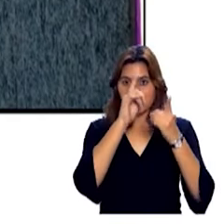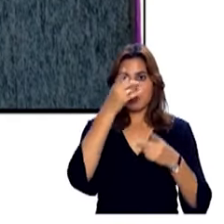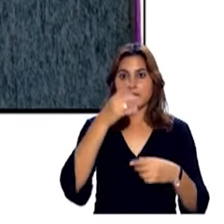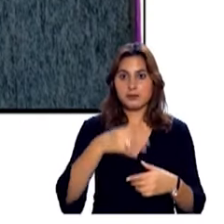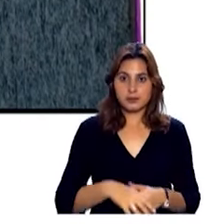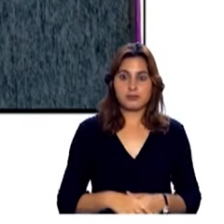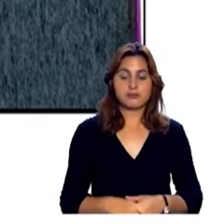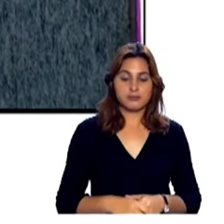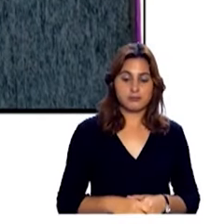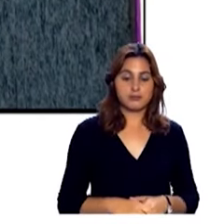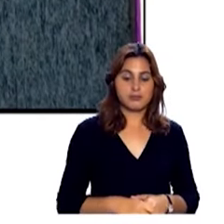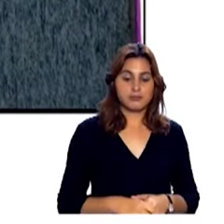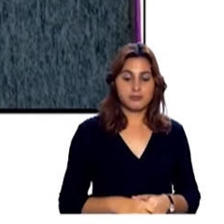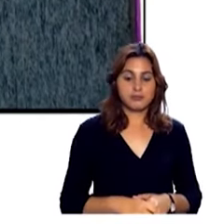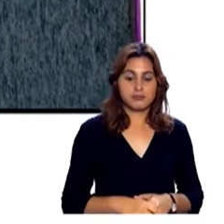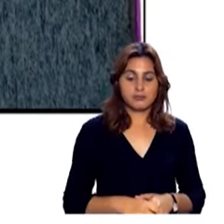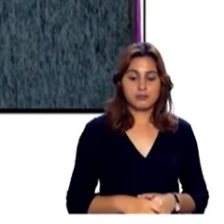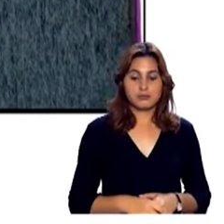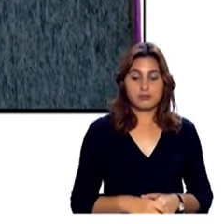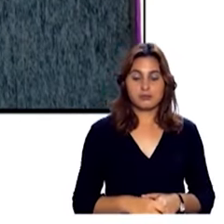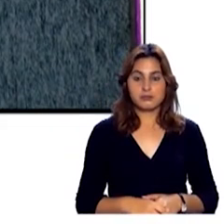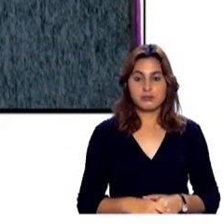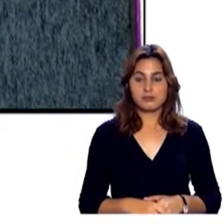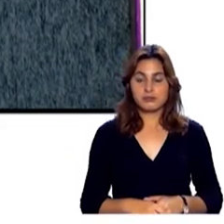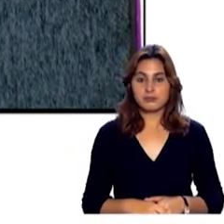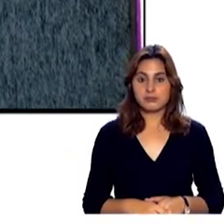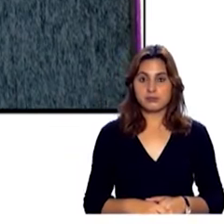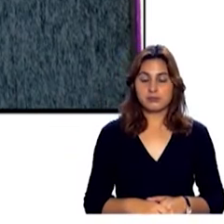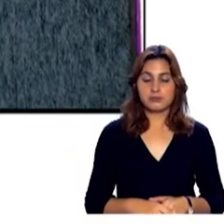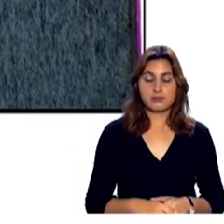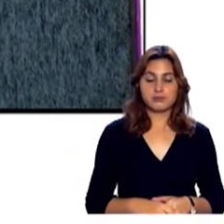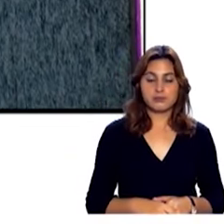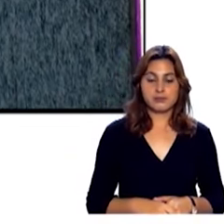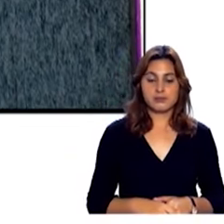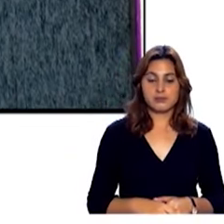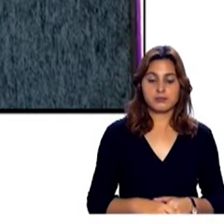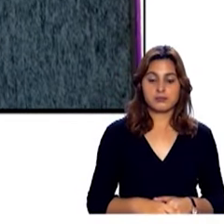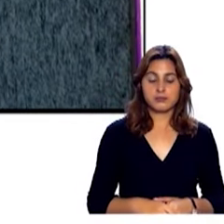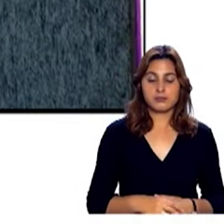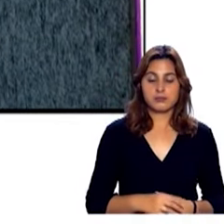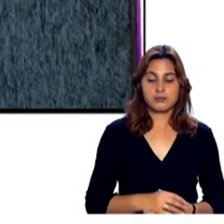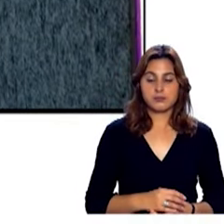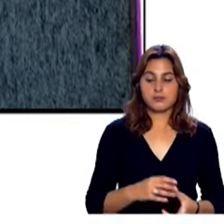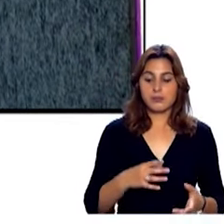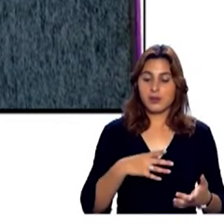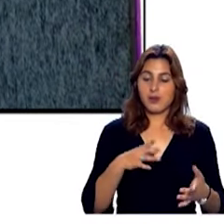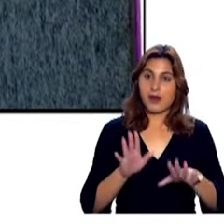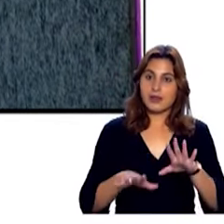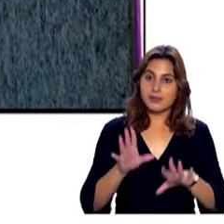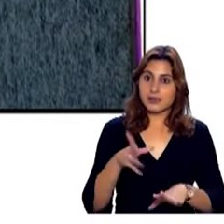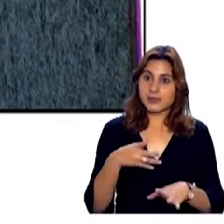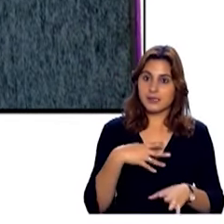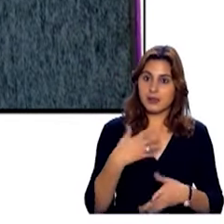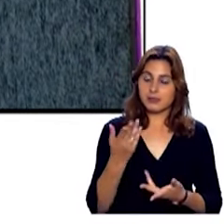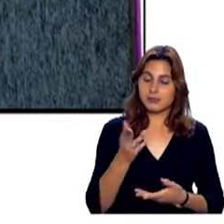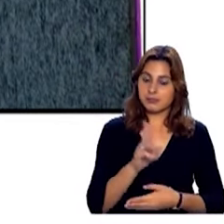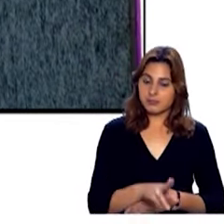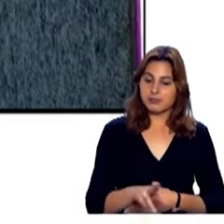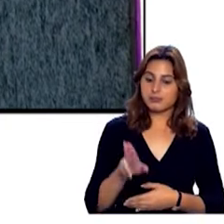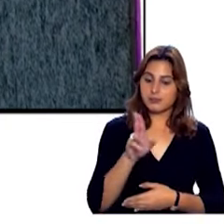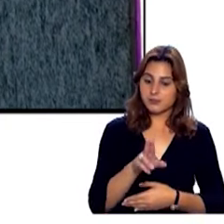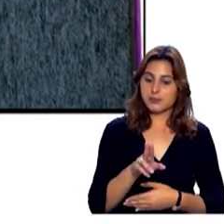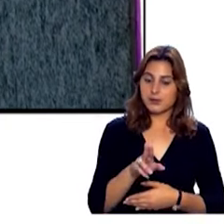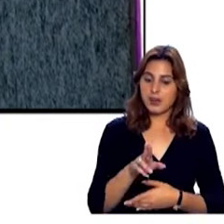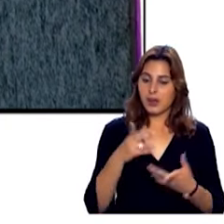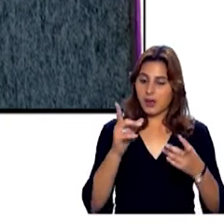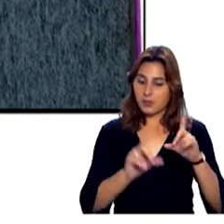cassazione italiana notevoli utilizzata anche AL DI fuori del filtro per decidere I Casi in cui IL